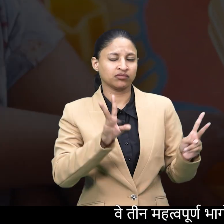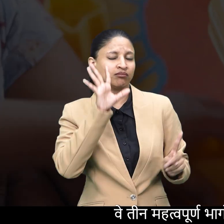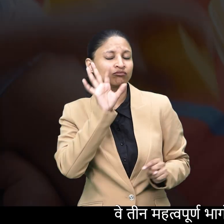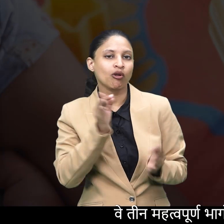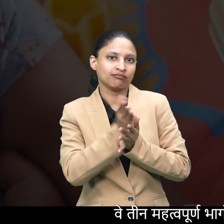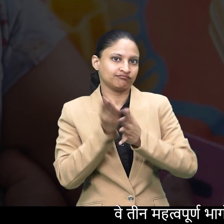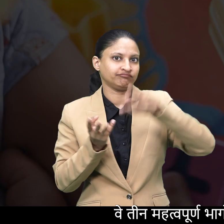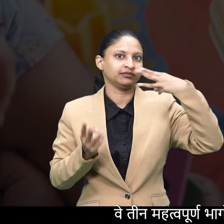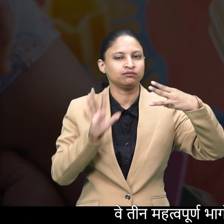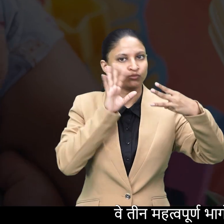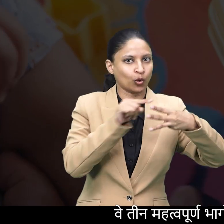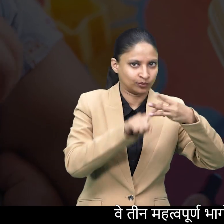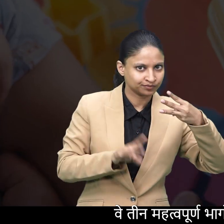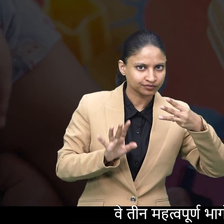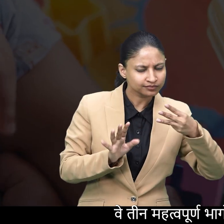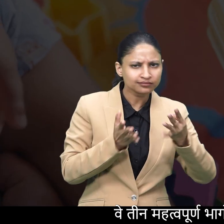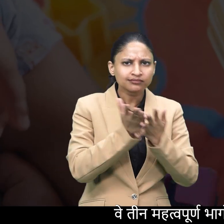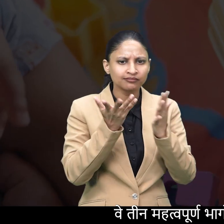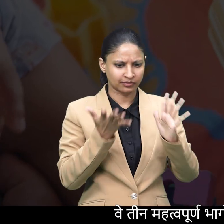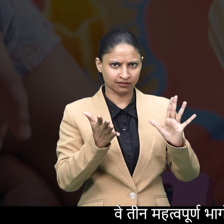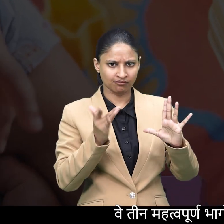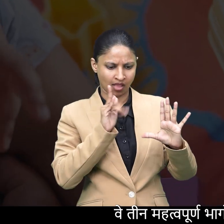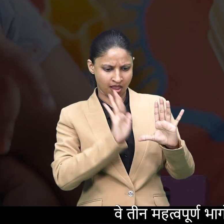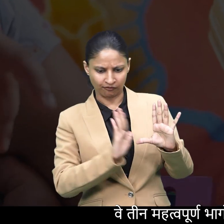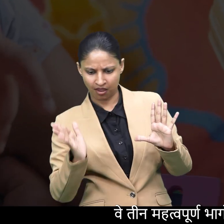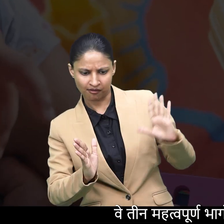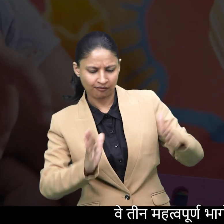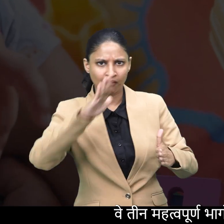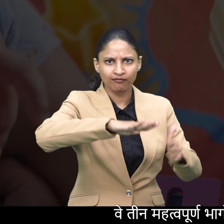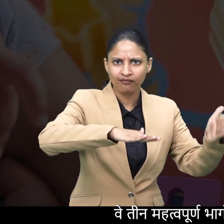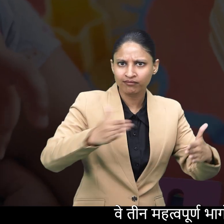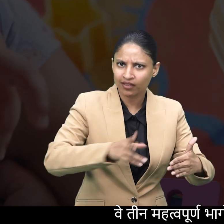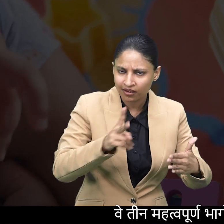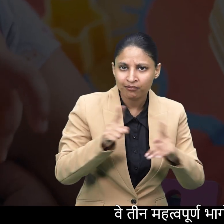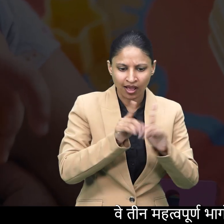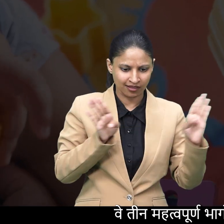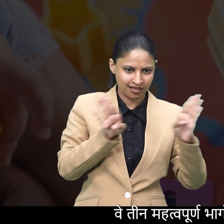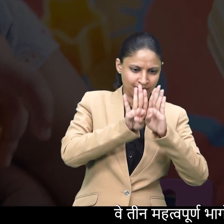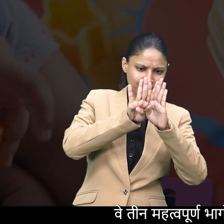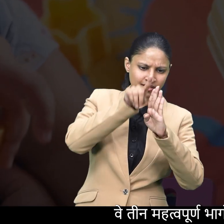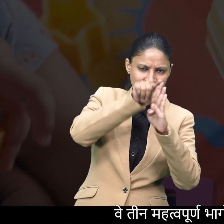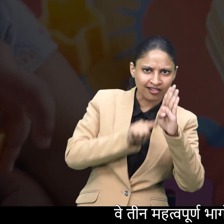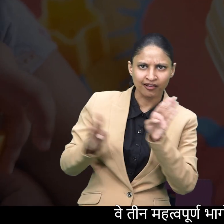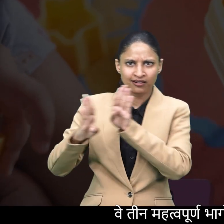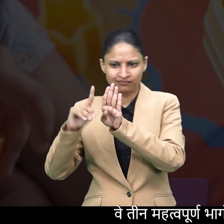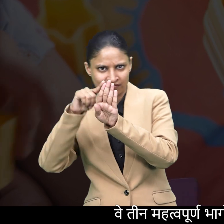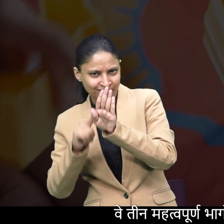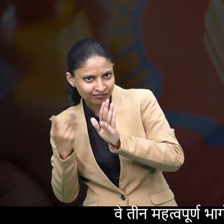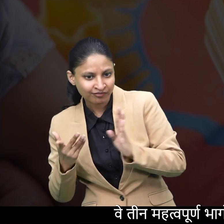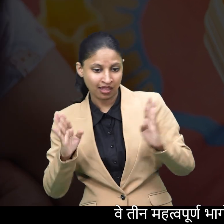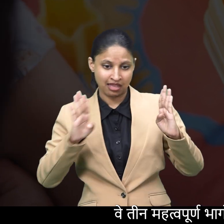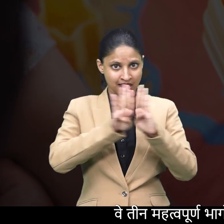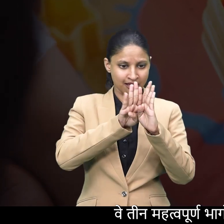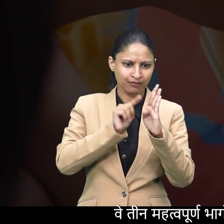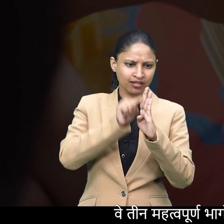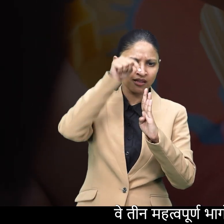वे 3 महत्वपूर्ण भागों से बने होते हैं: फलक, फेसेस किनारे, एजेस और कोने कॉर्नर्स।